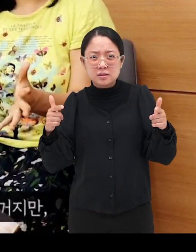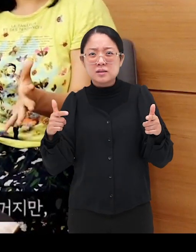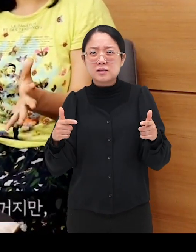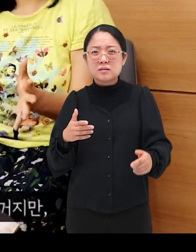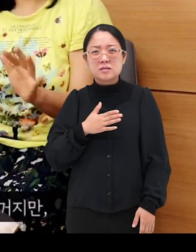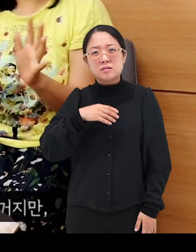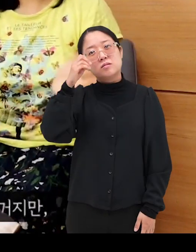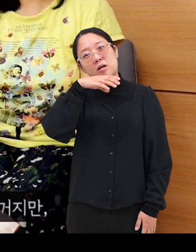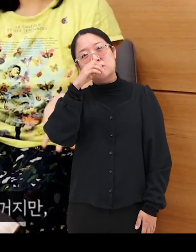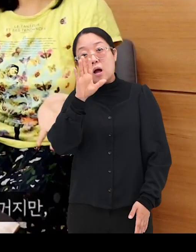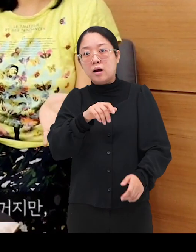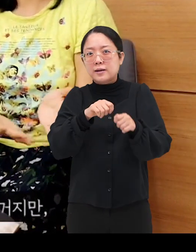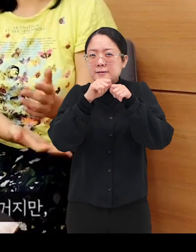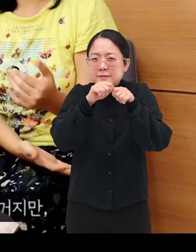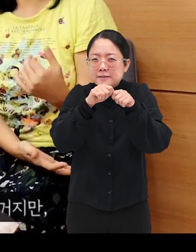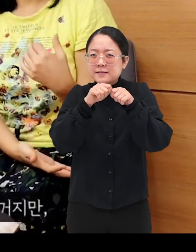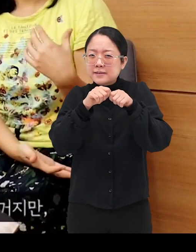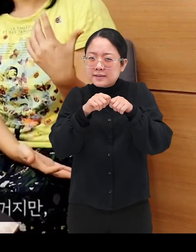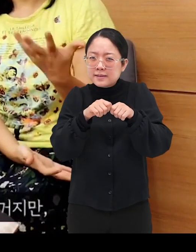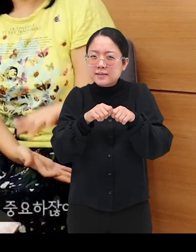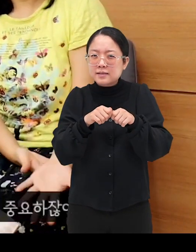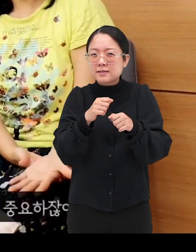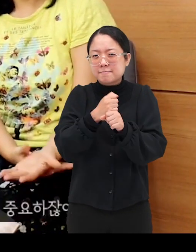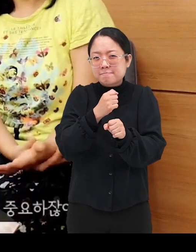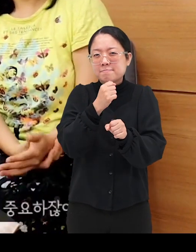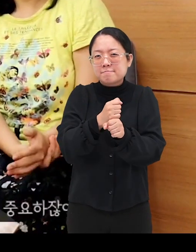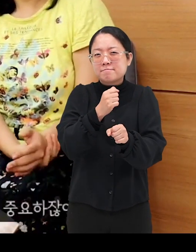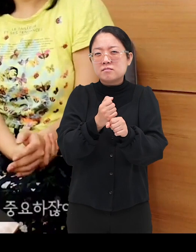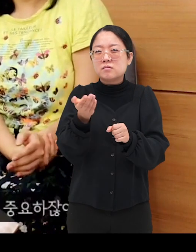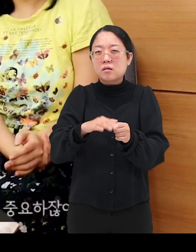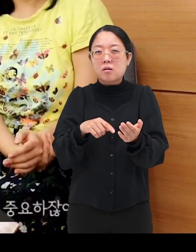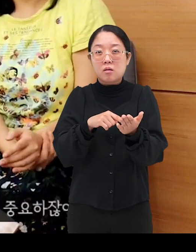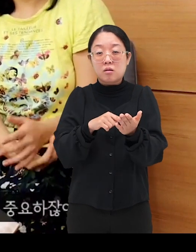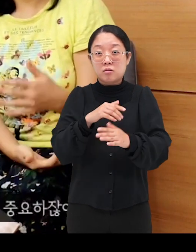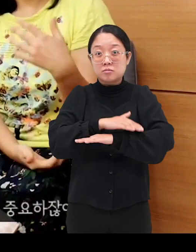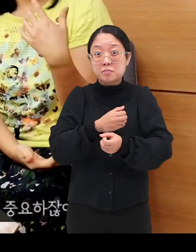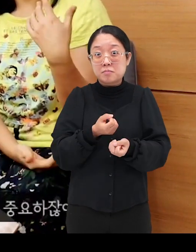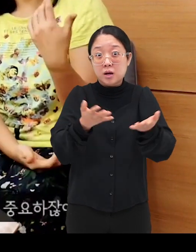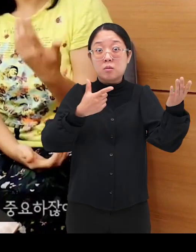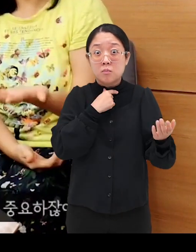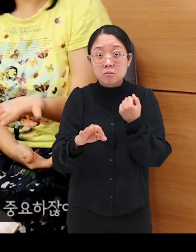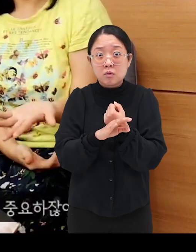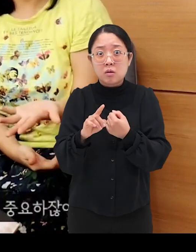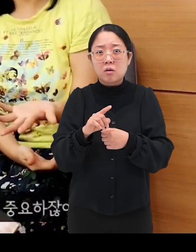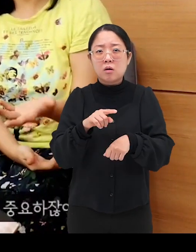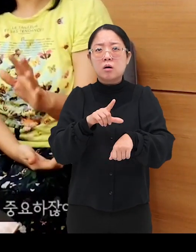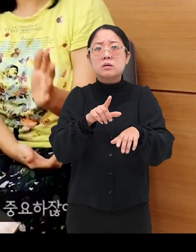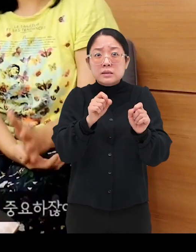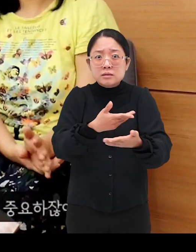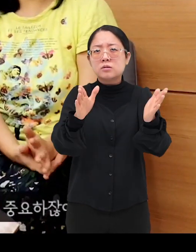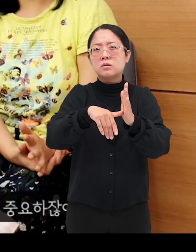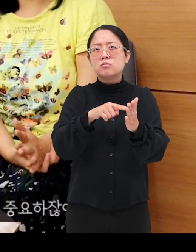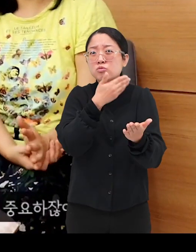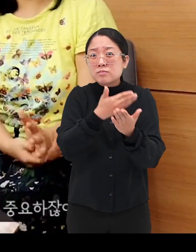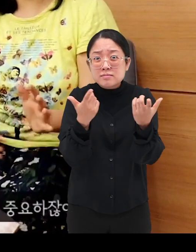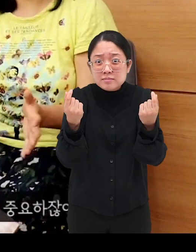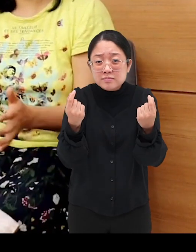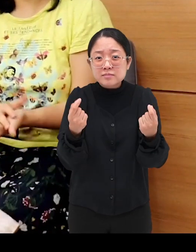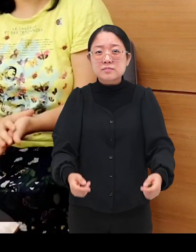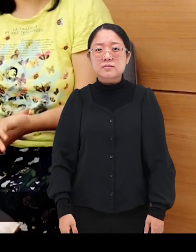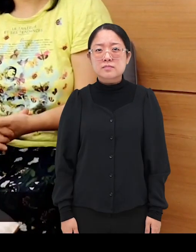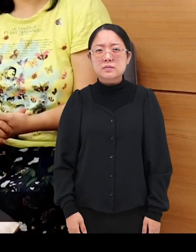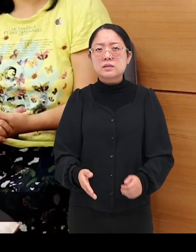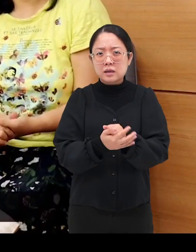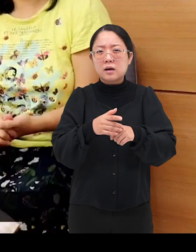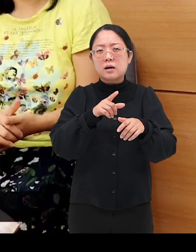이제 어떻게 보면은 자체적으로 만든 거지만 책을 정말 시장에 출간하려면 그 출간 시기라든지 이런 거 되게 중요하잖아요.